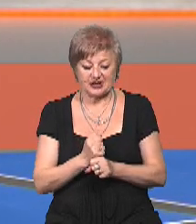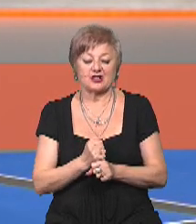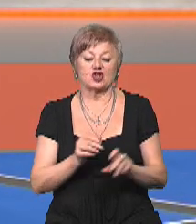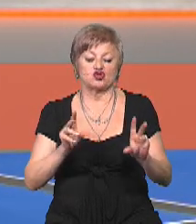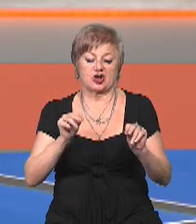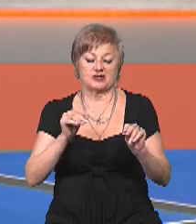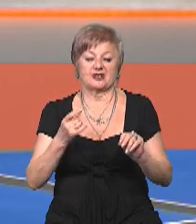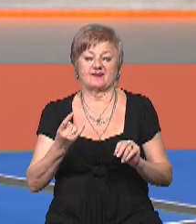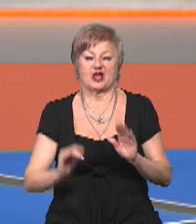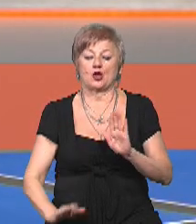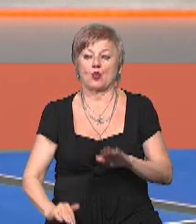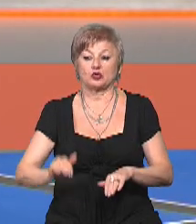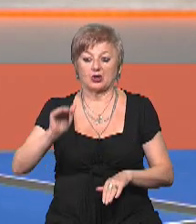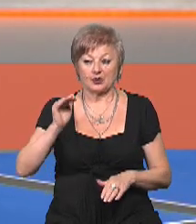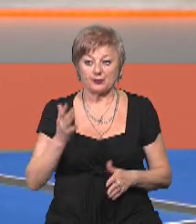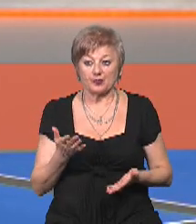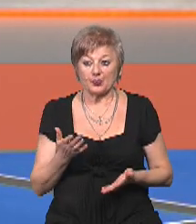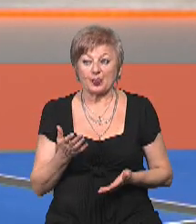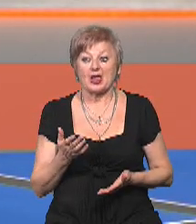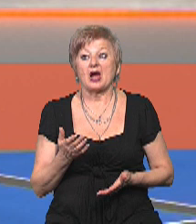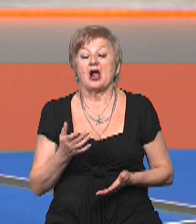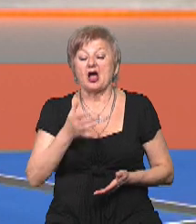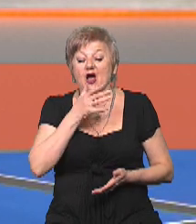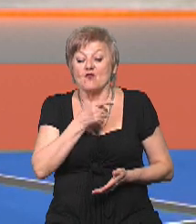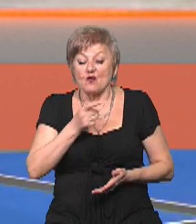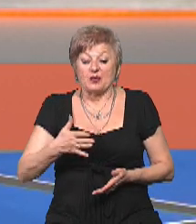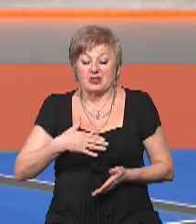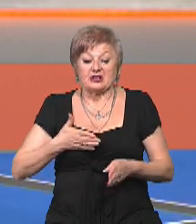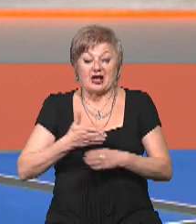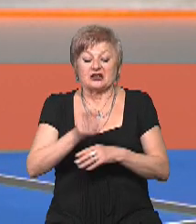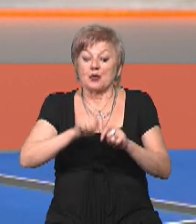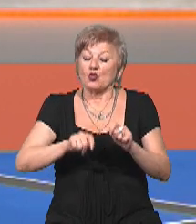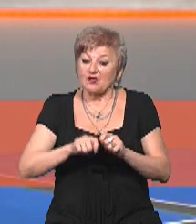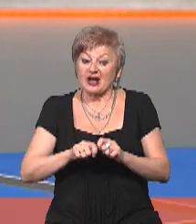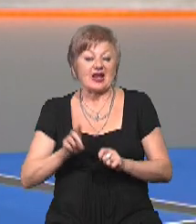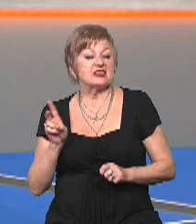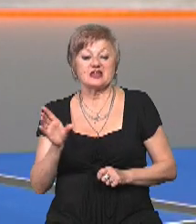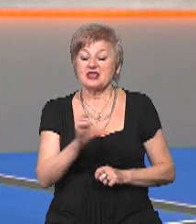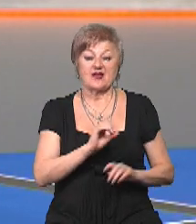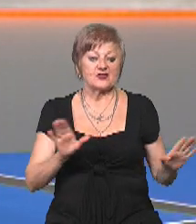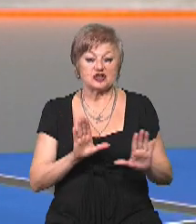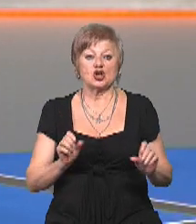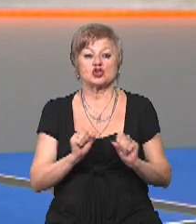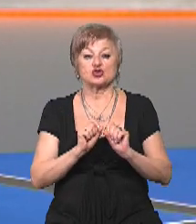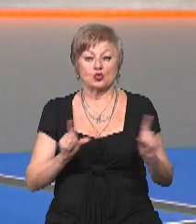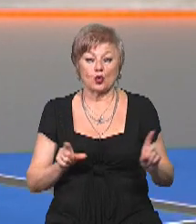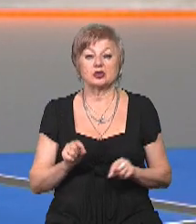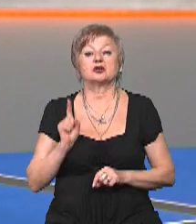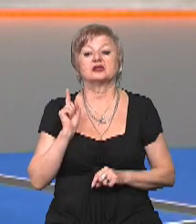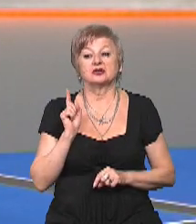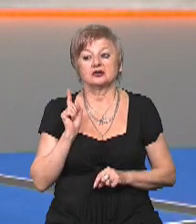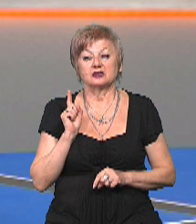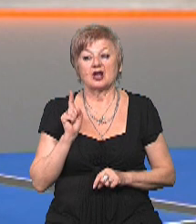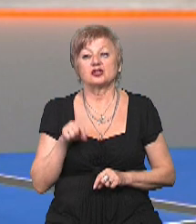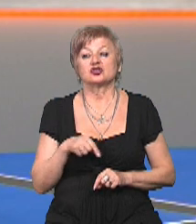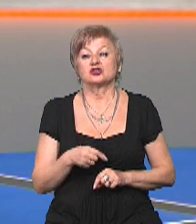дитину. Згідно нашого моніторингу, не всі школи, ну, можна навіть там